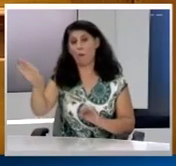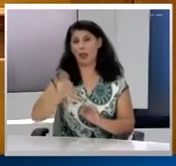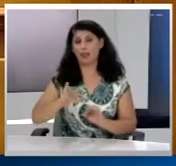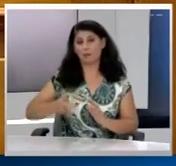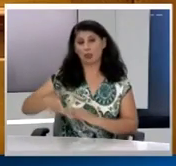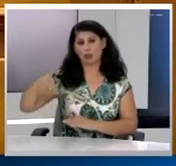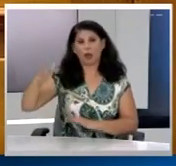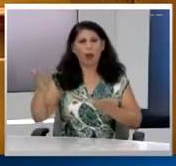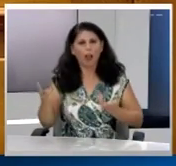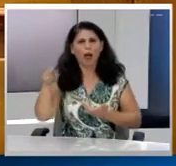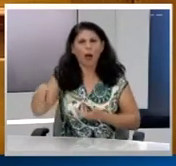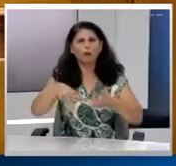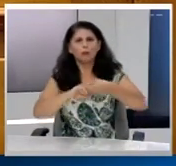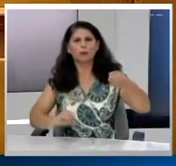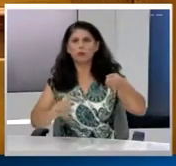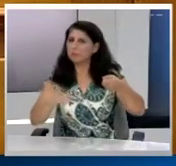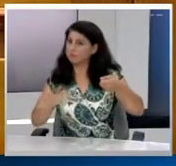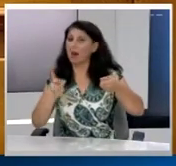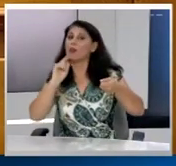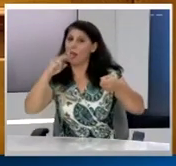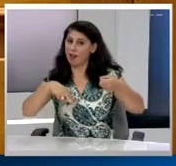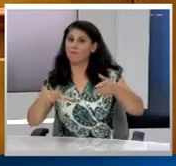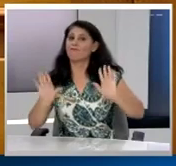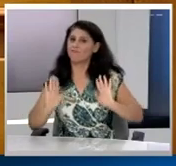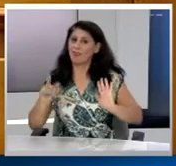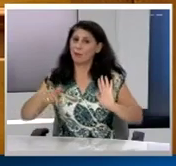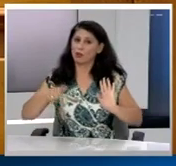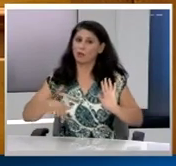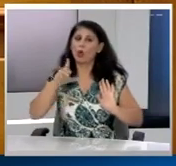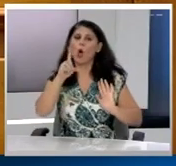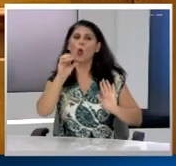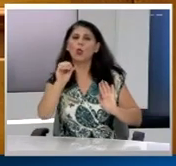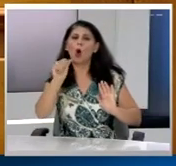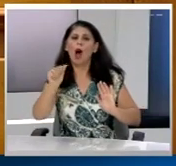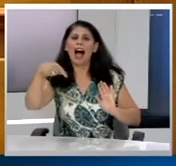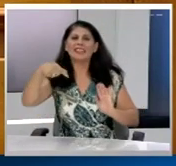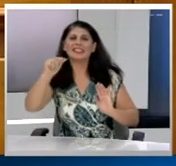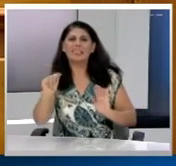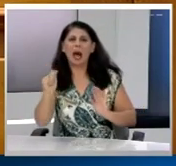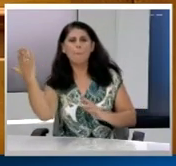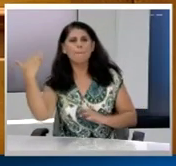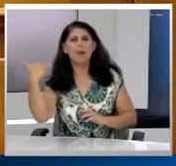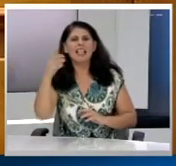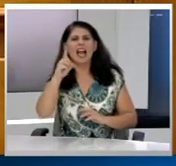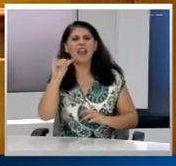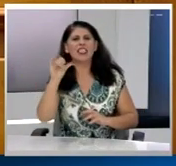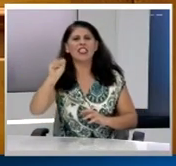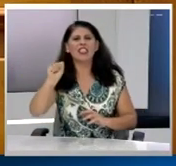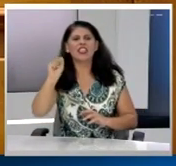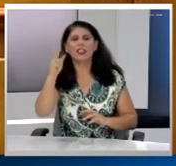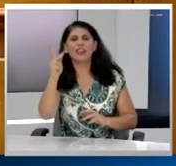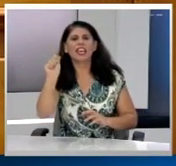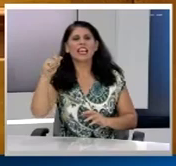αυτό μάλλον δεν έχει αναγνωριστεί από το σημερινό ΔΟΑΤΑ, παλιότερα Δικατσά. Διότι με μια